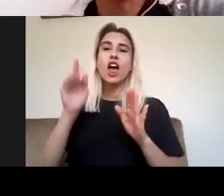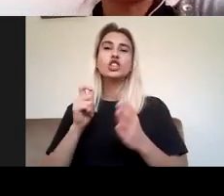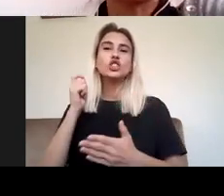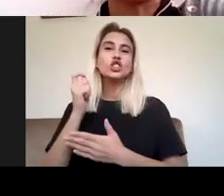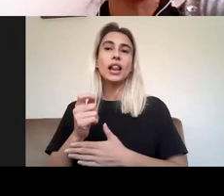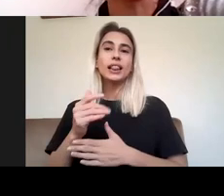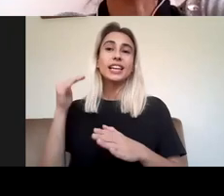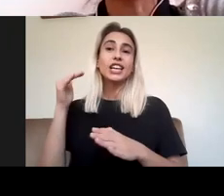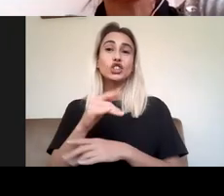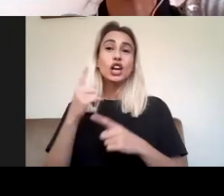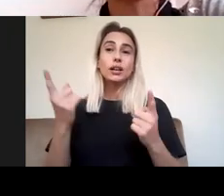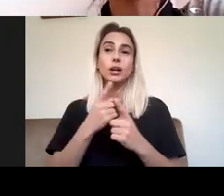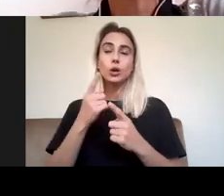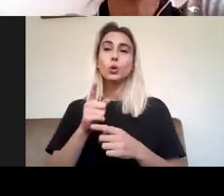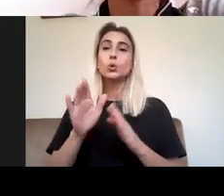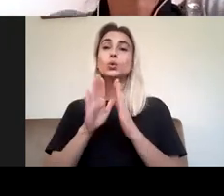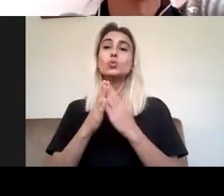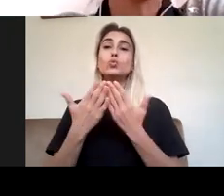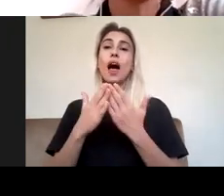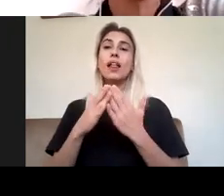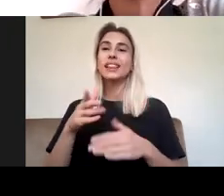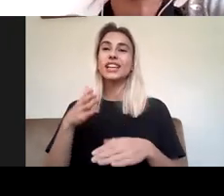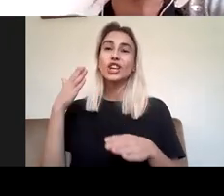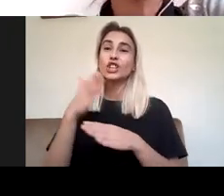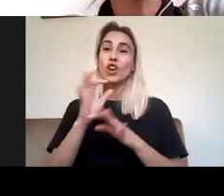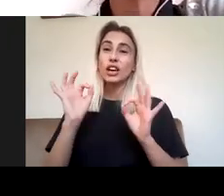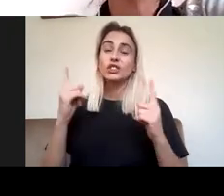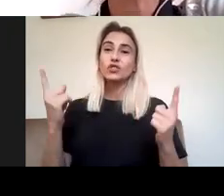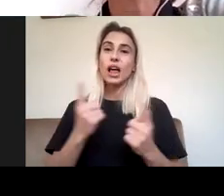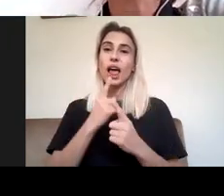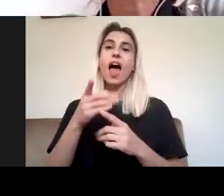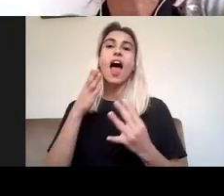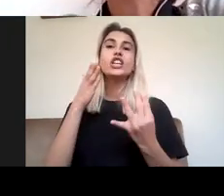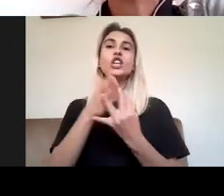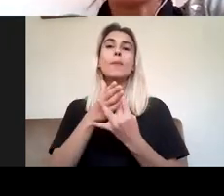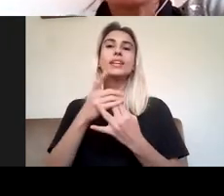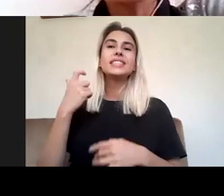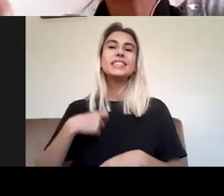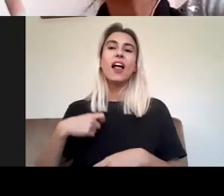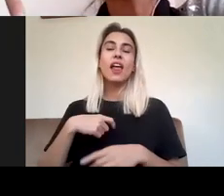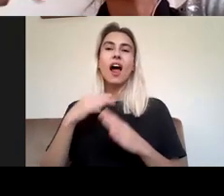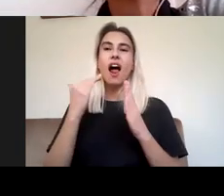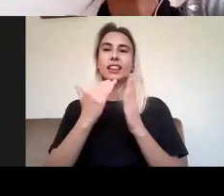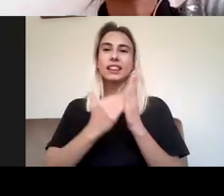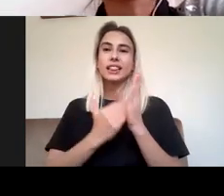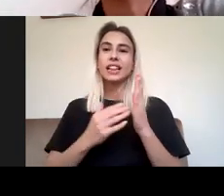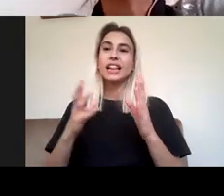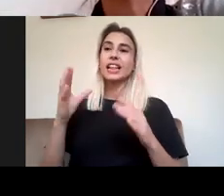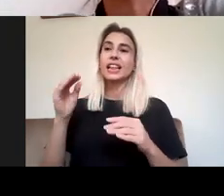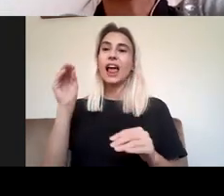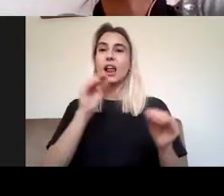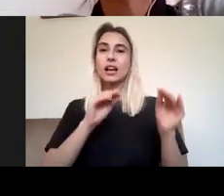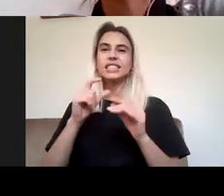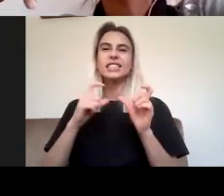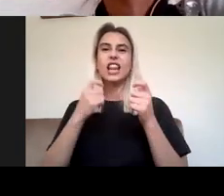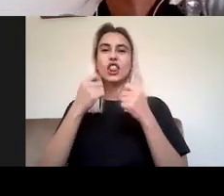girecek şekilde, ruhsatlandırmaları girecek şekilde erişilebilirlik standartlarının yerleştirilmesi, zaten strateji belgesinde